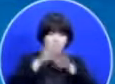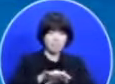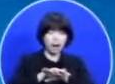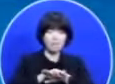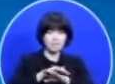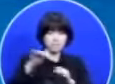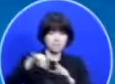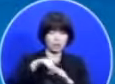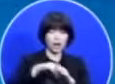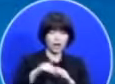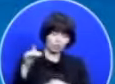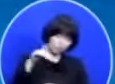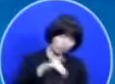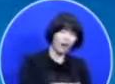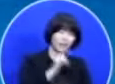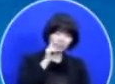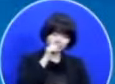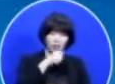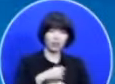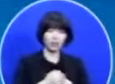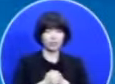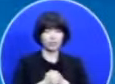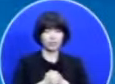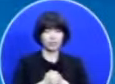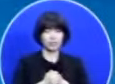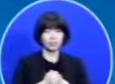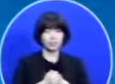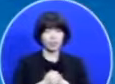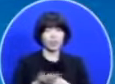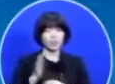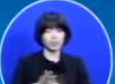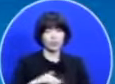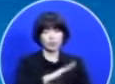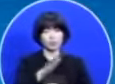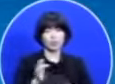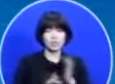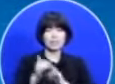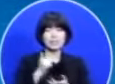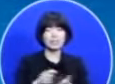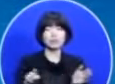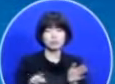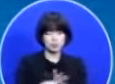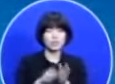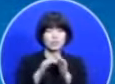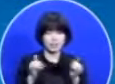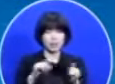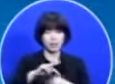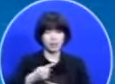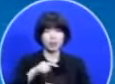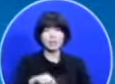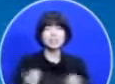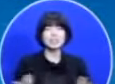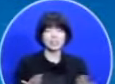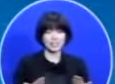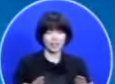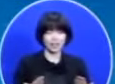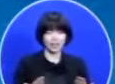타락했다 는 거죠 근데 우리 예수 믿는 사람들도 이 일에